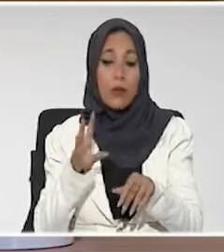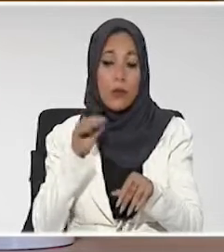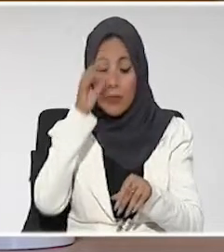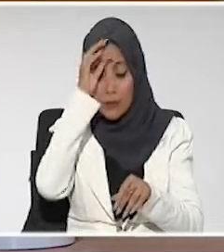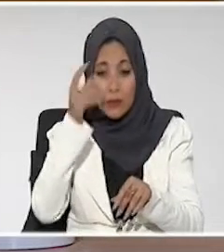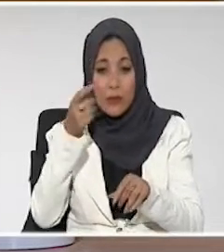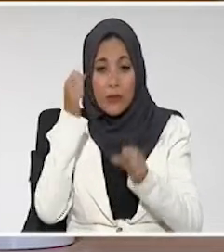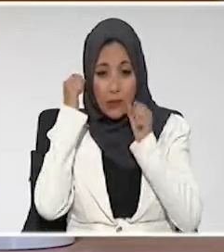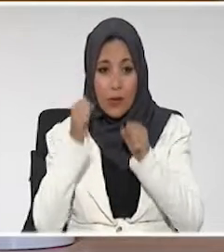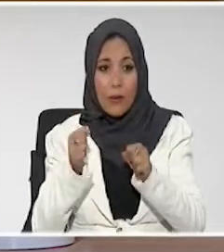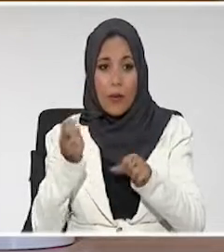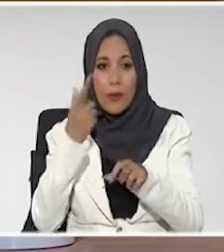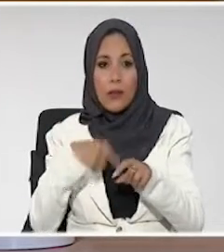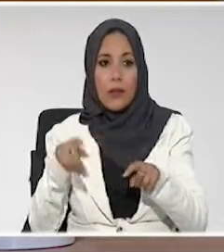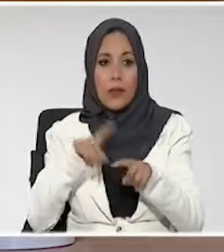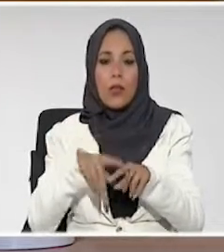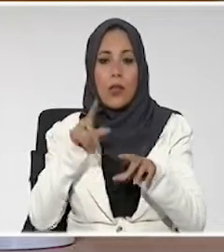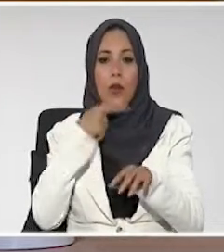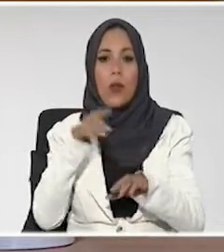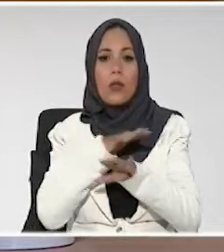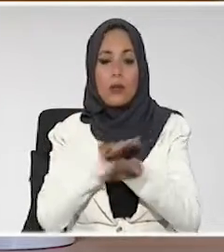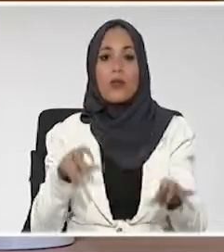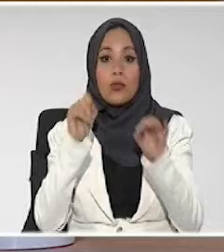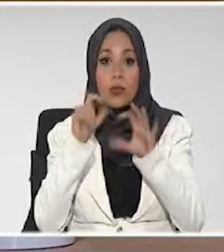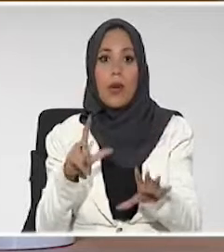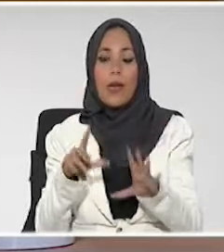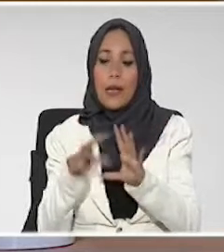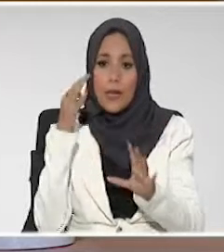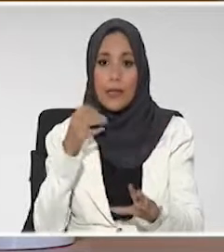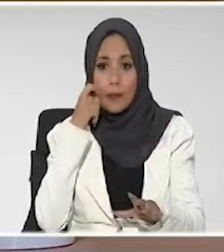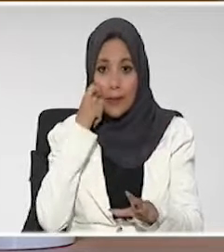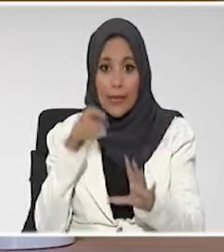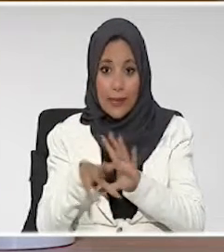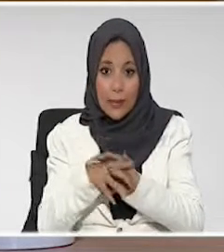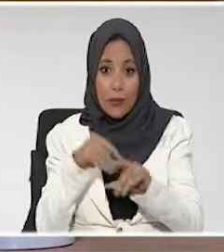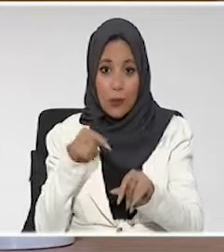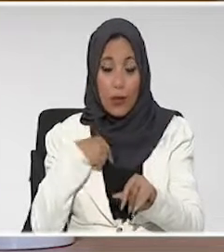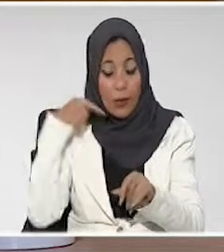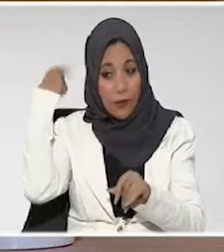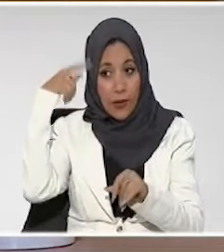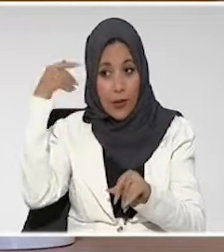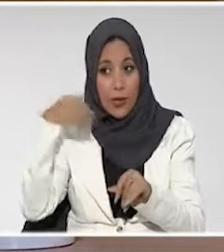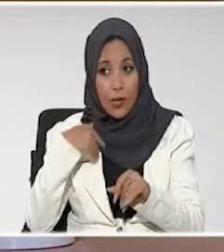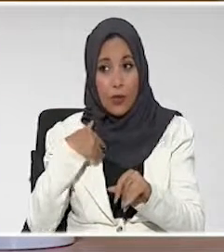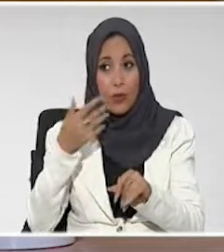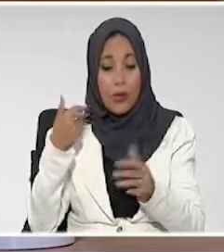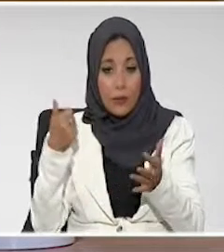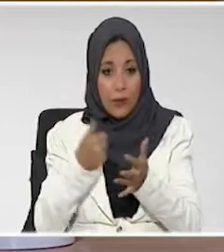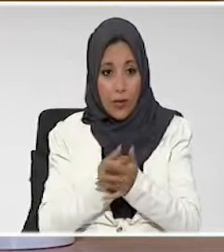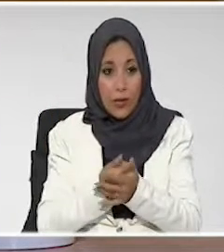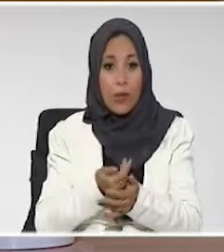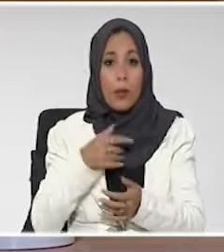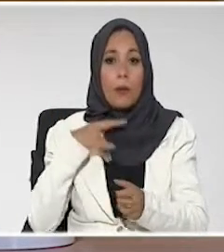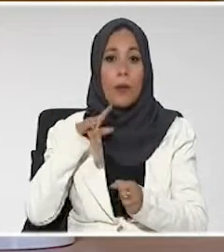لأن ده هو العمل، هو ده الفعل على أرض الواقع. وأنا فاكر لما كنت بروح زمان بعض القرى في